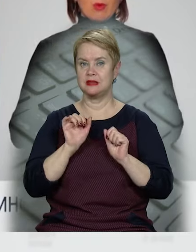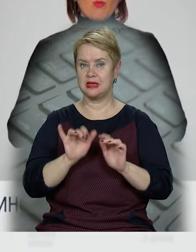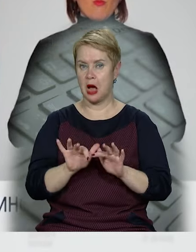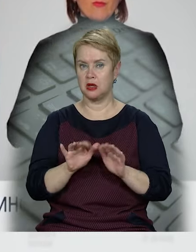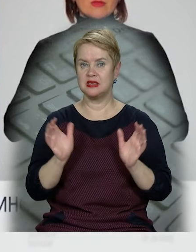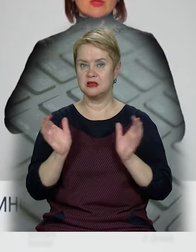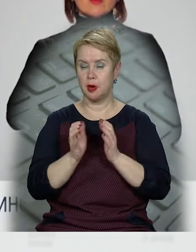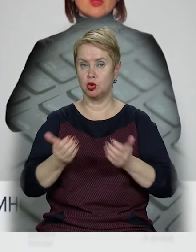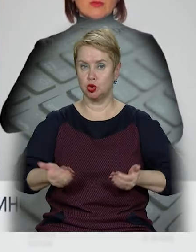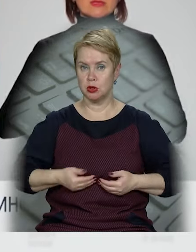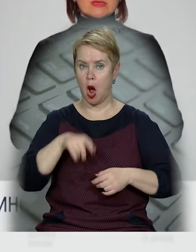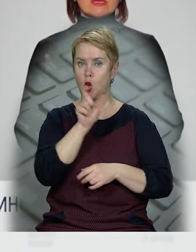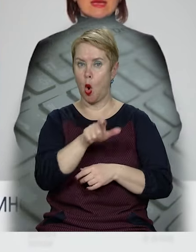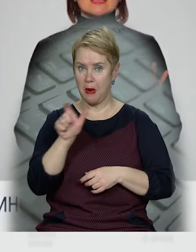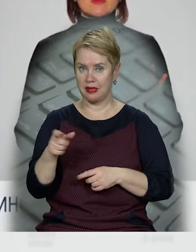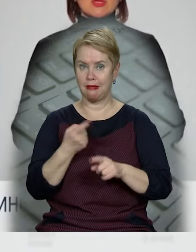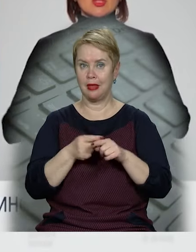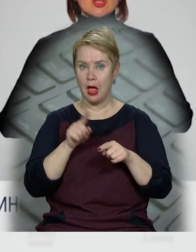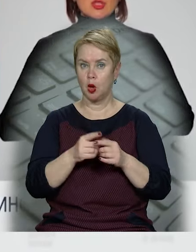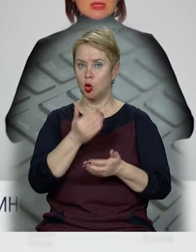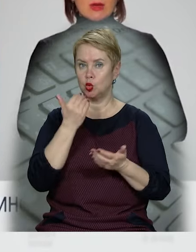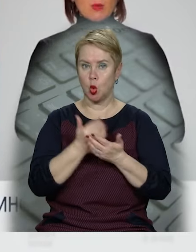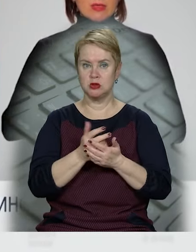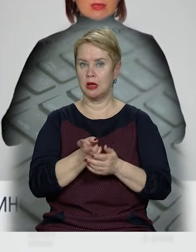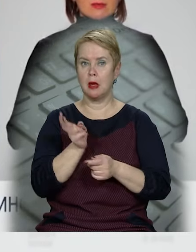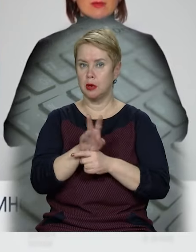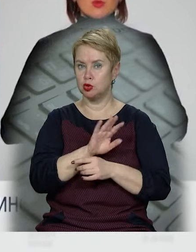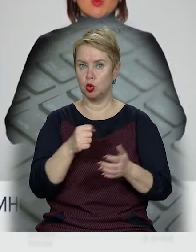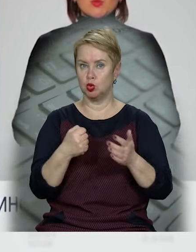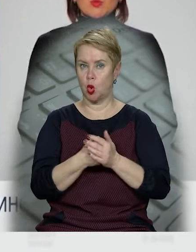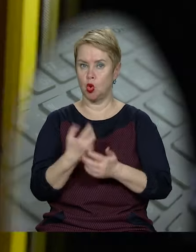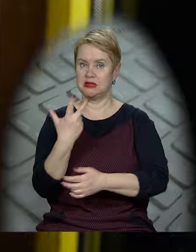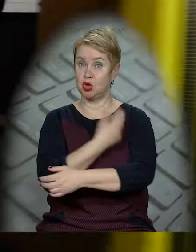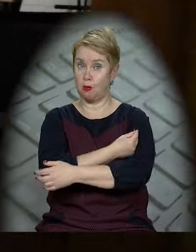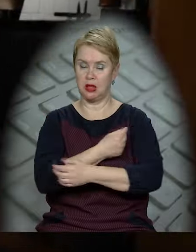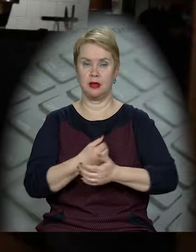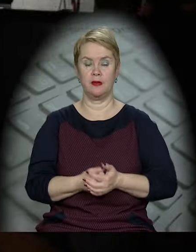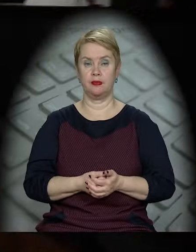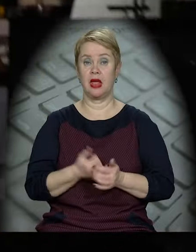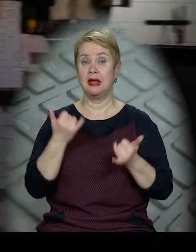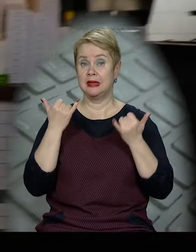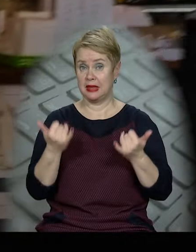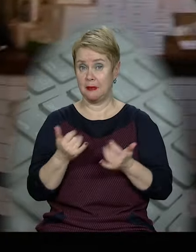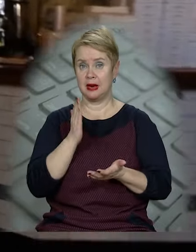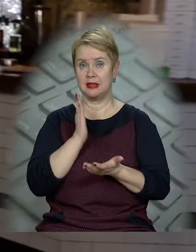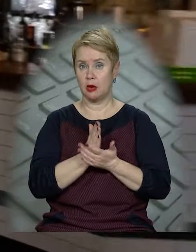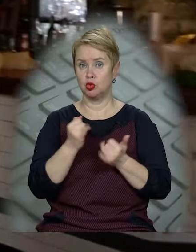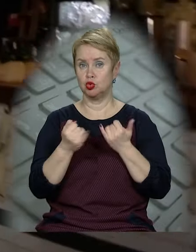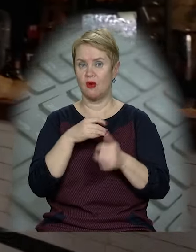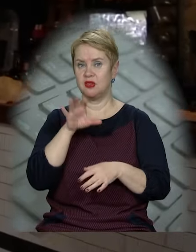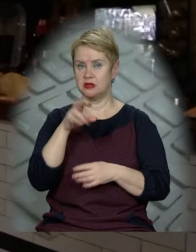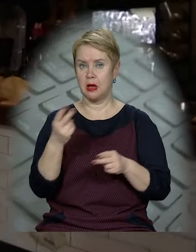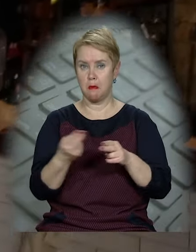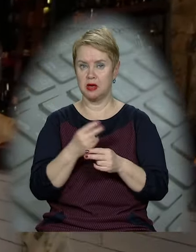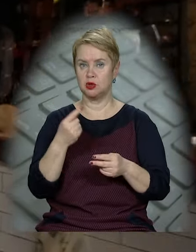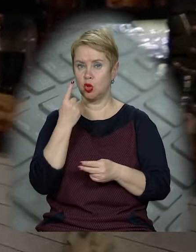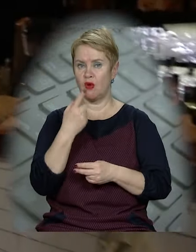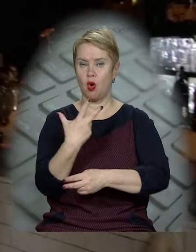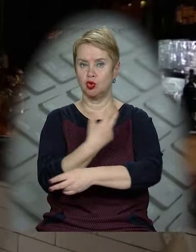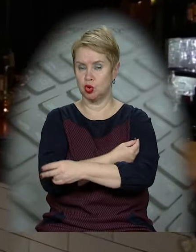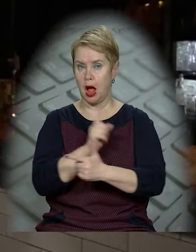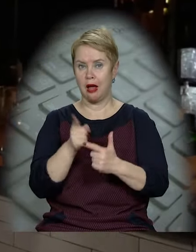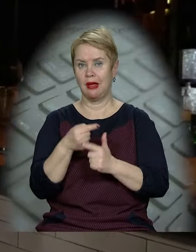для збереження життя громадян, які досі не прийшли до пункту щеплення. Відтепер навіть у жовтій зоні без одного